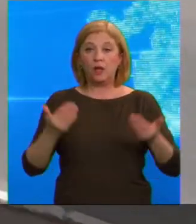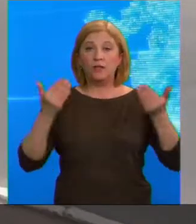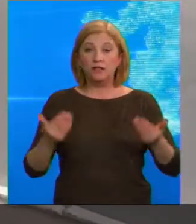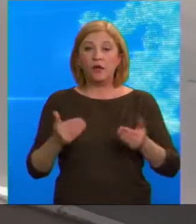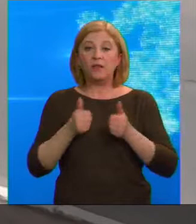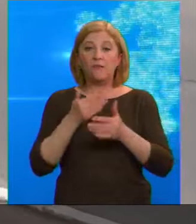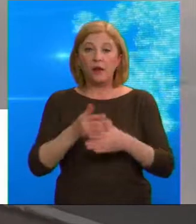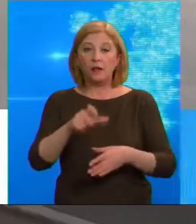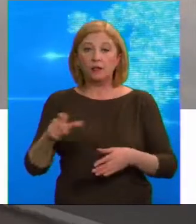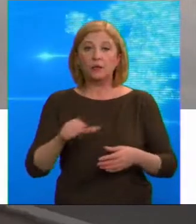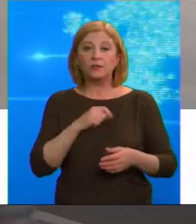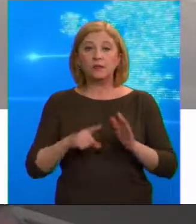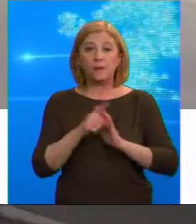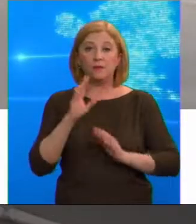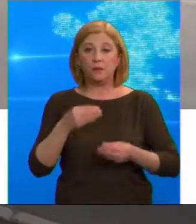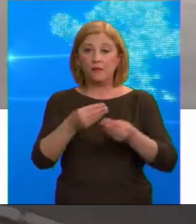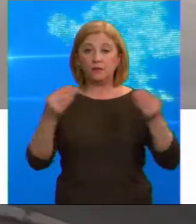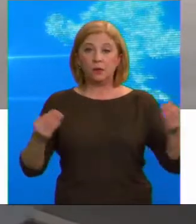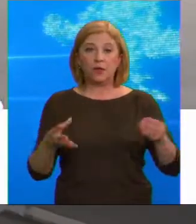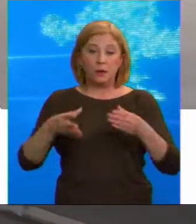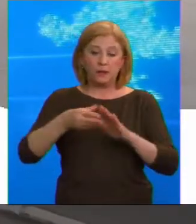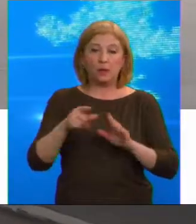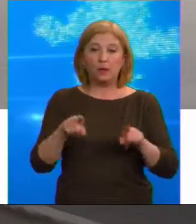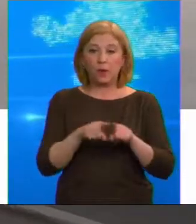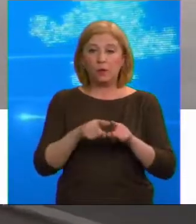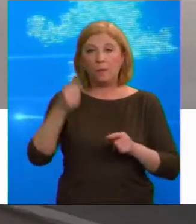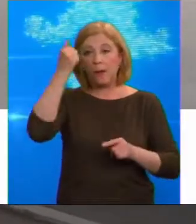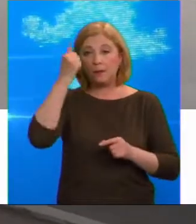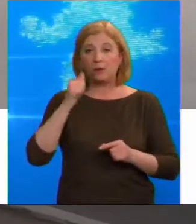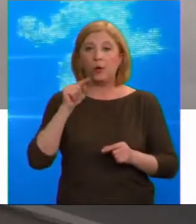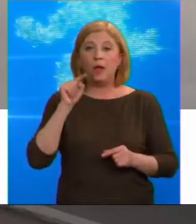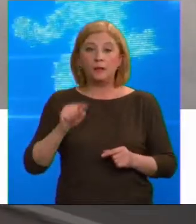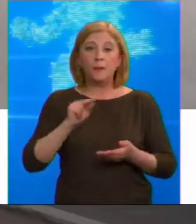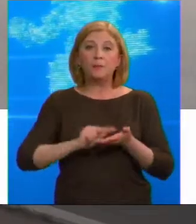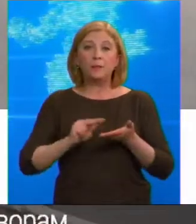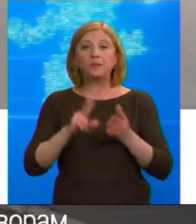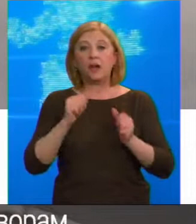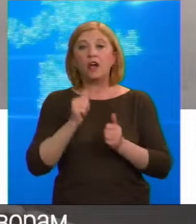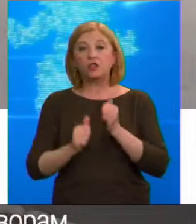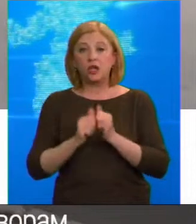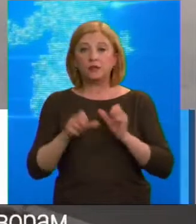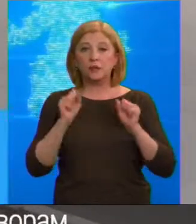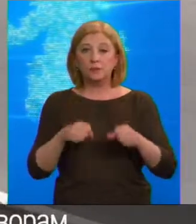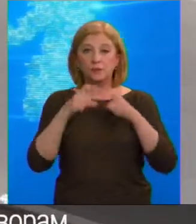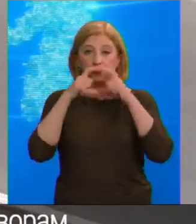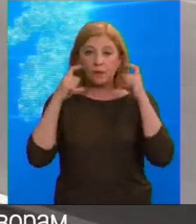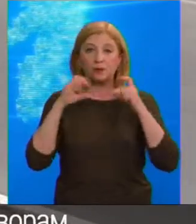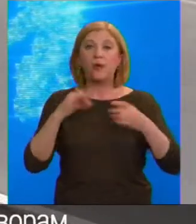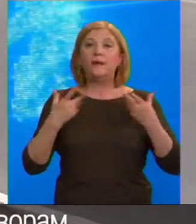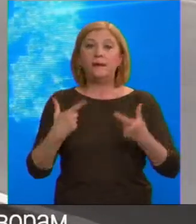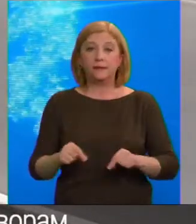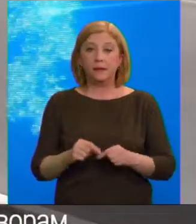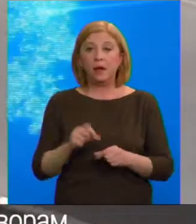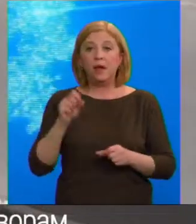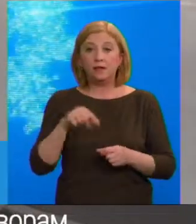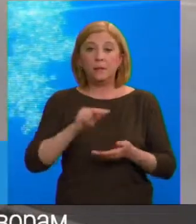волонтеры с самого утра раздают медицинские маски, прилагают к ней вот такую памятку. Здесь написано, как часто можно носить медицинскую маску и где. Также